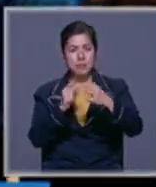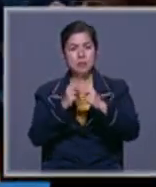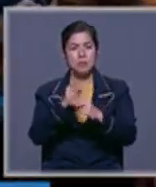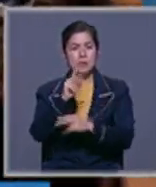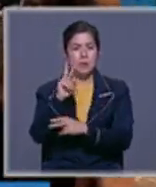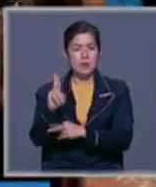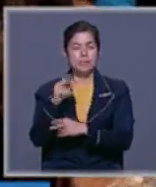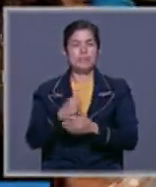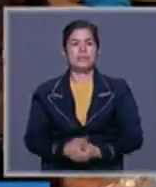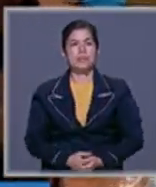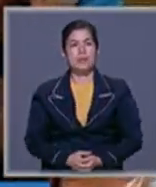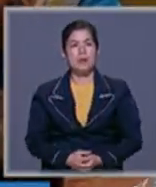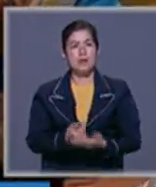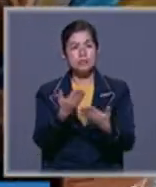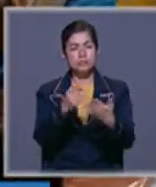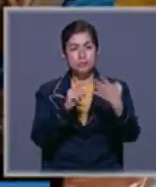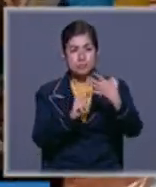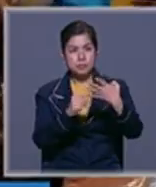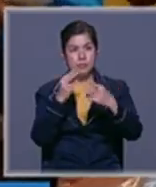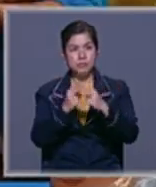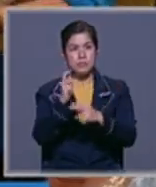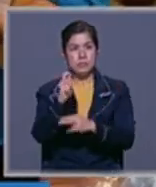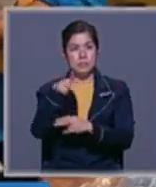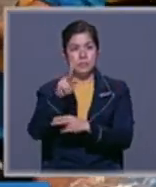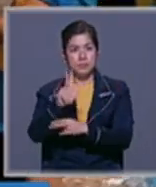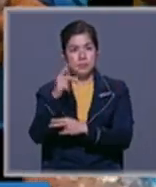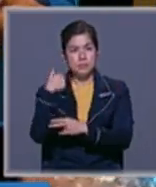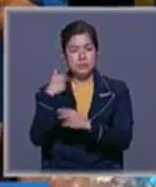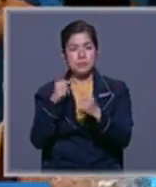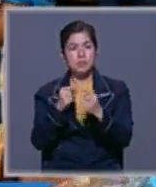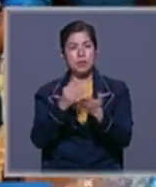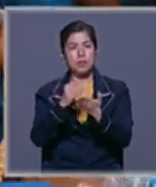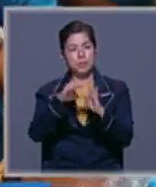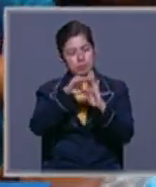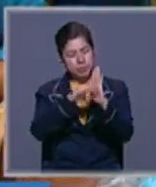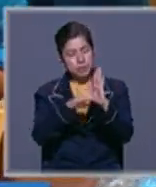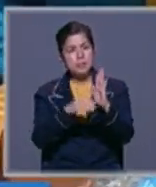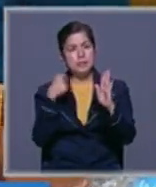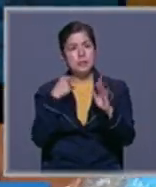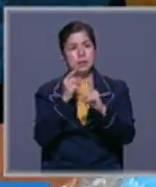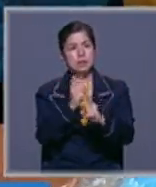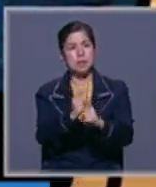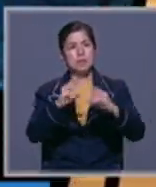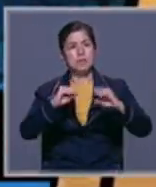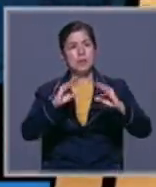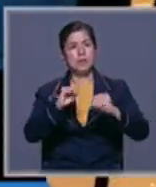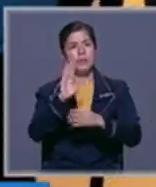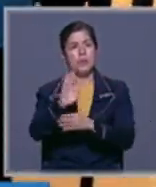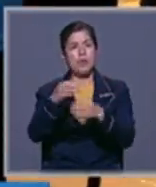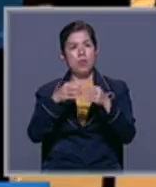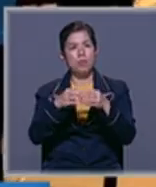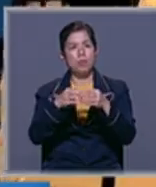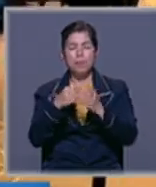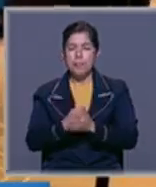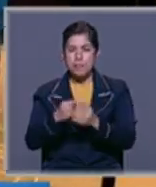ร 8.48% อันดับ4คุณอภิรักษ์ 3.69% นะครับนั่นคือบรรยากาศที่มีการประชุมประชาธิปัตย์วันนี้เป็นการเลือกก